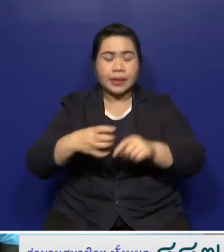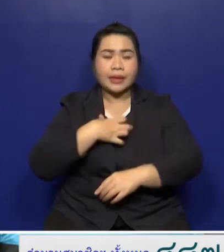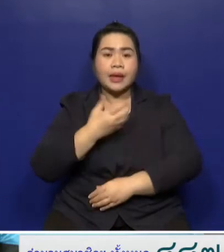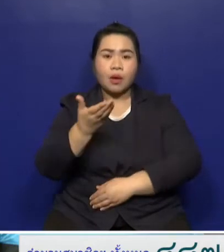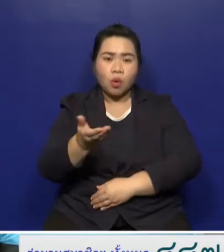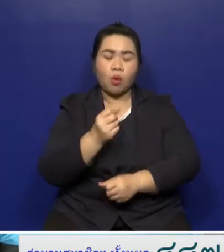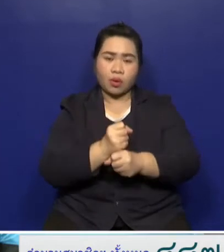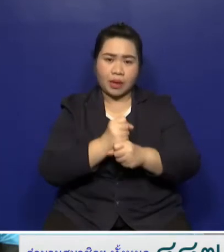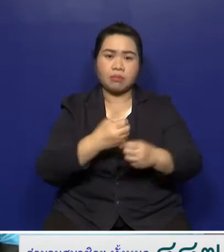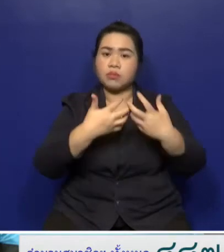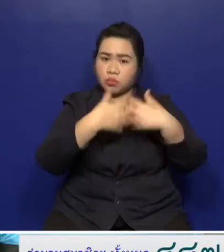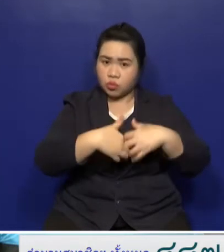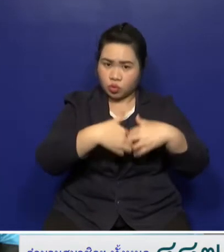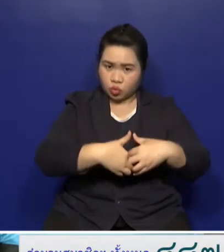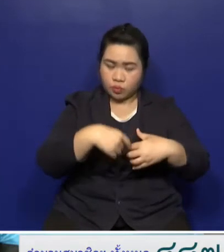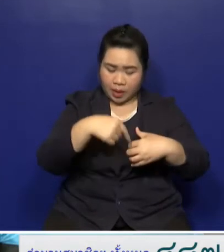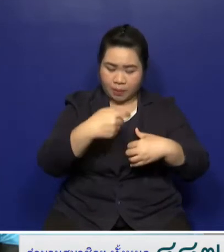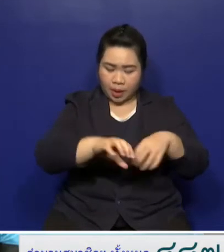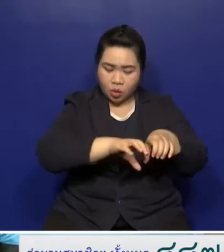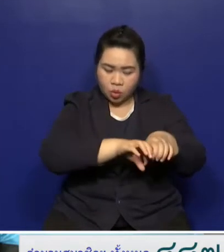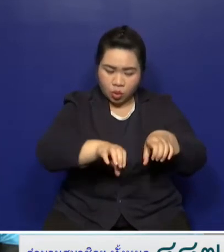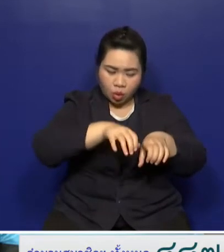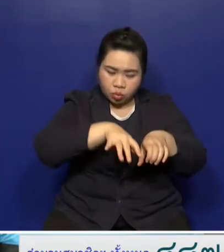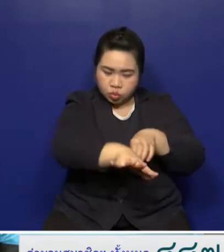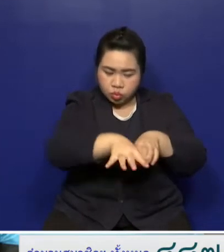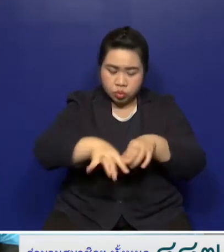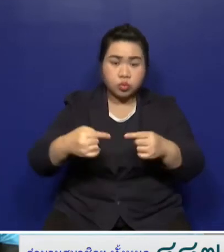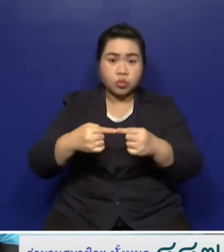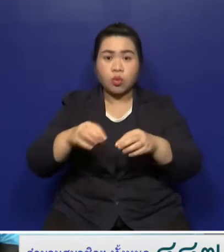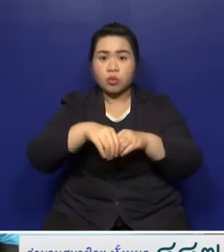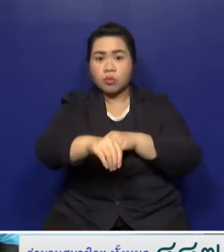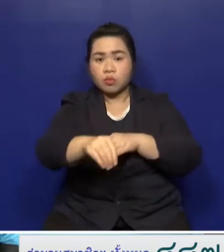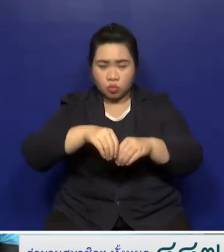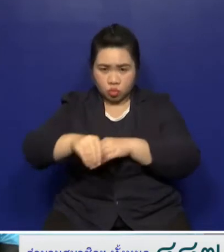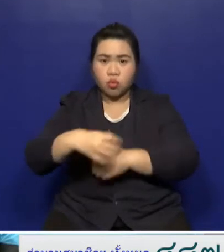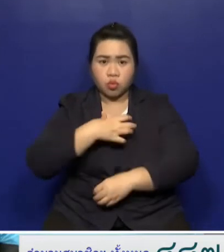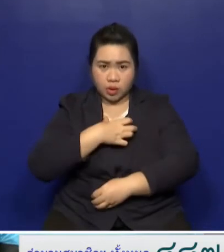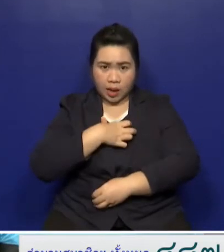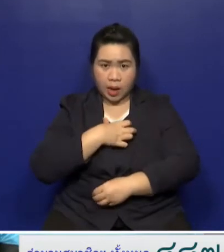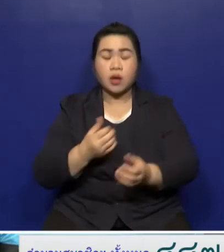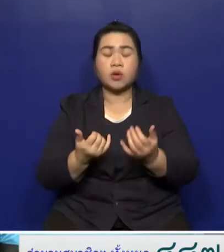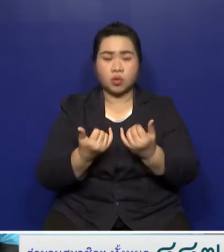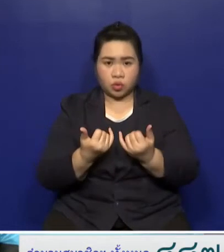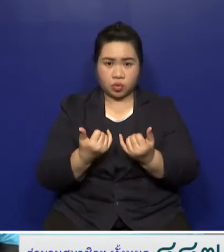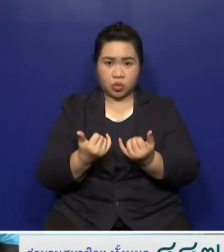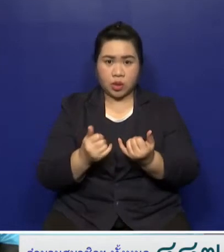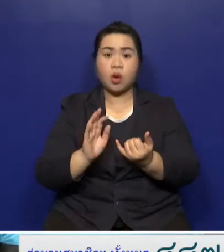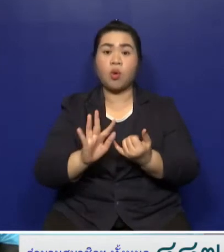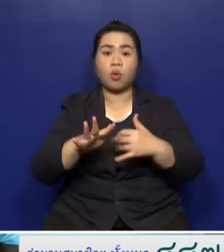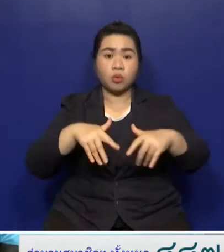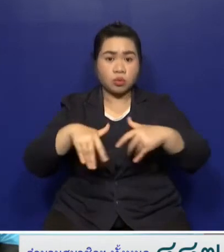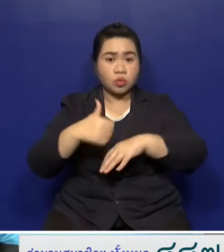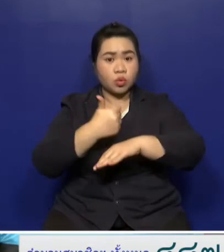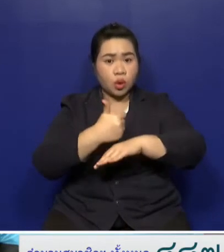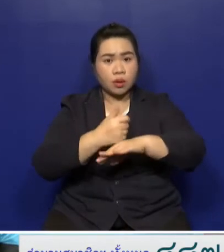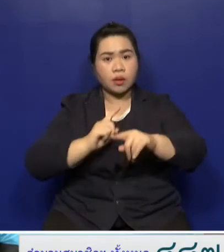านีสูบน้ำพร้อมระบบท่อส่งน้ำเพื่อการเกษตรนะครับโดยเรื่องดังกล่าวทางพี่น้องผู้นำได้ส่ง